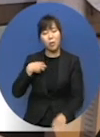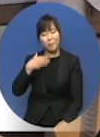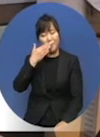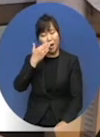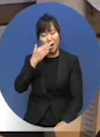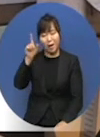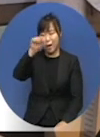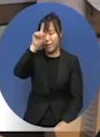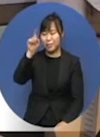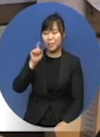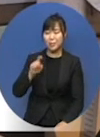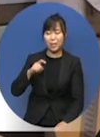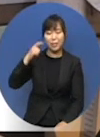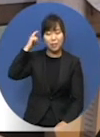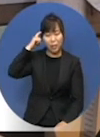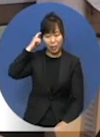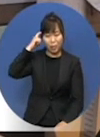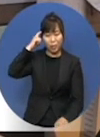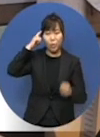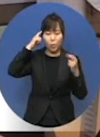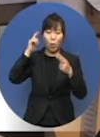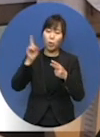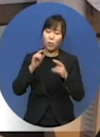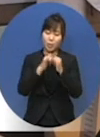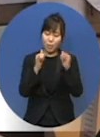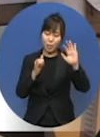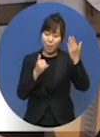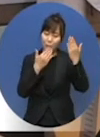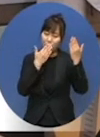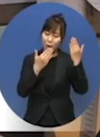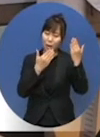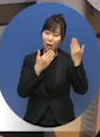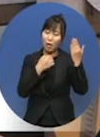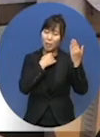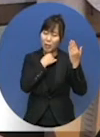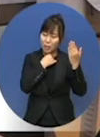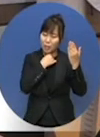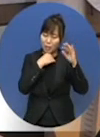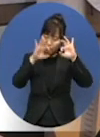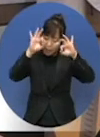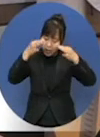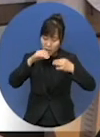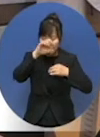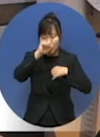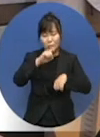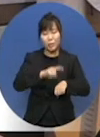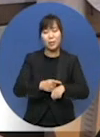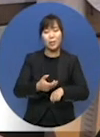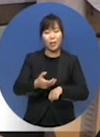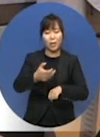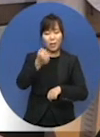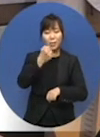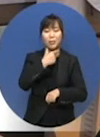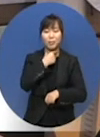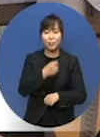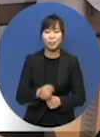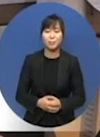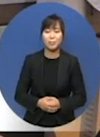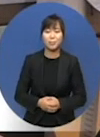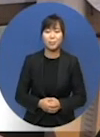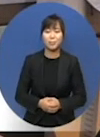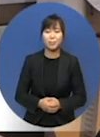어떠한 역할을 할수 있는지 생각을 하고 어떤 사람이 되고 싶은지 성찰을 할수 있는 좋은 시간을 갖게 될